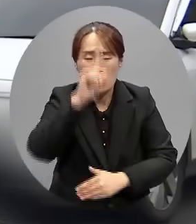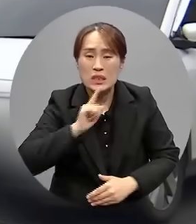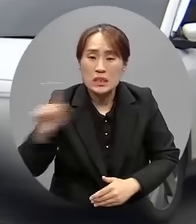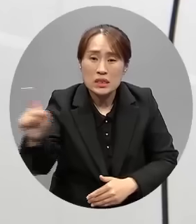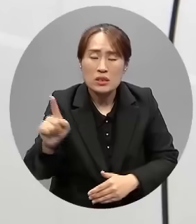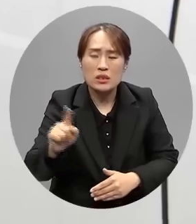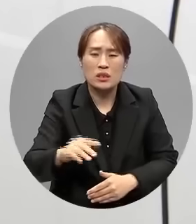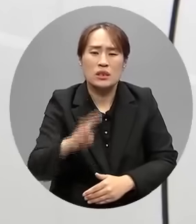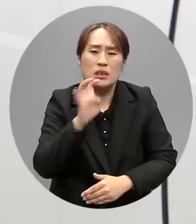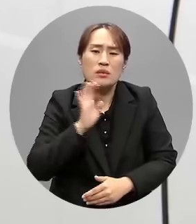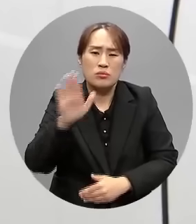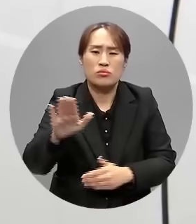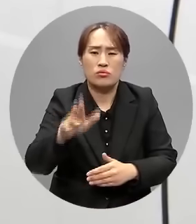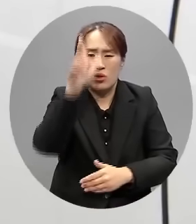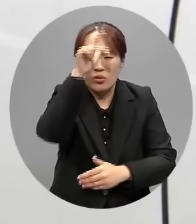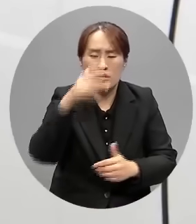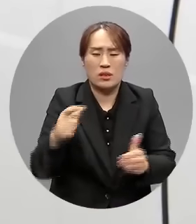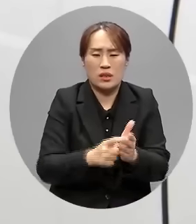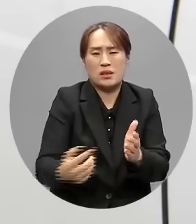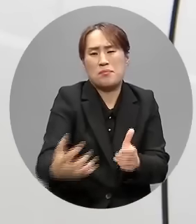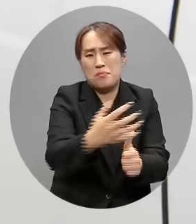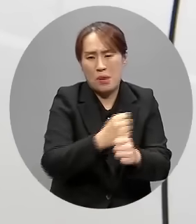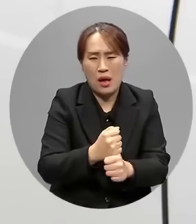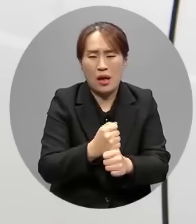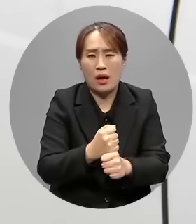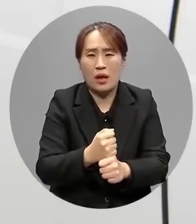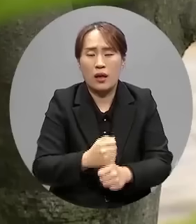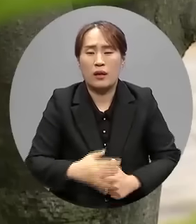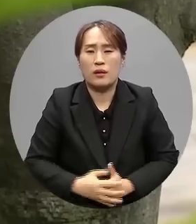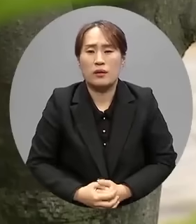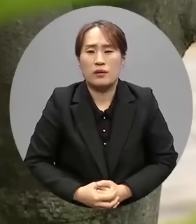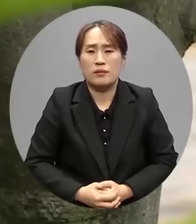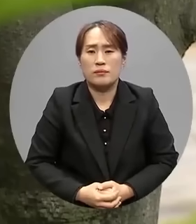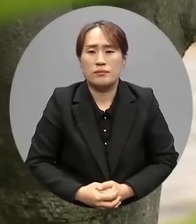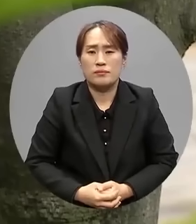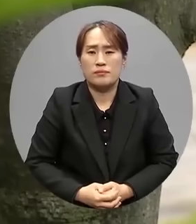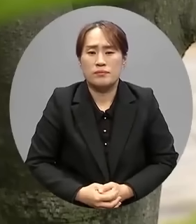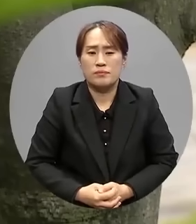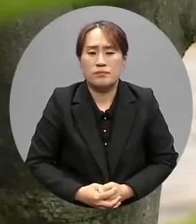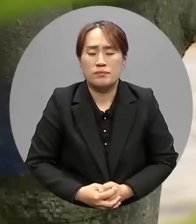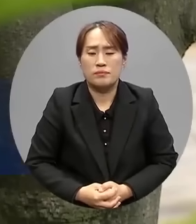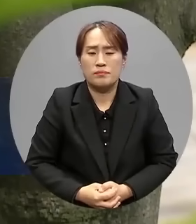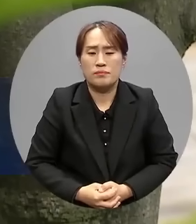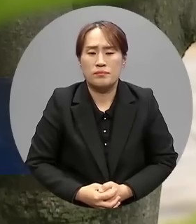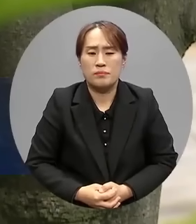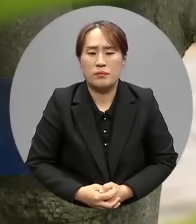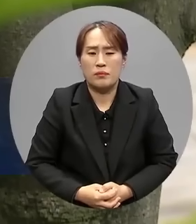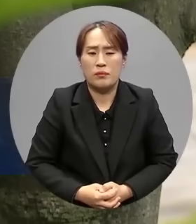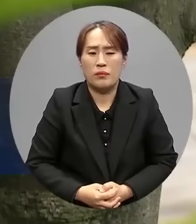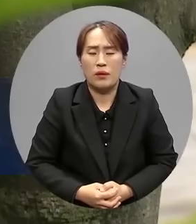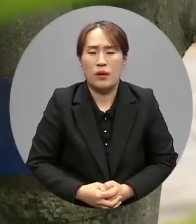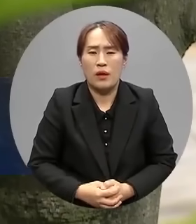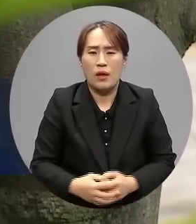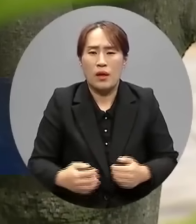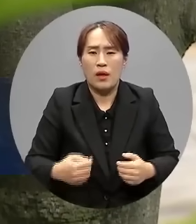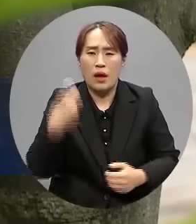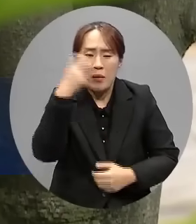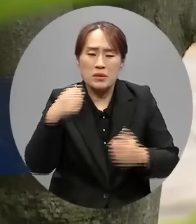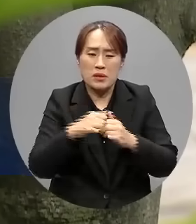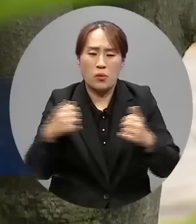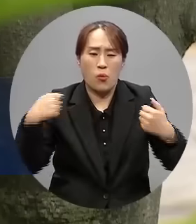신고해 40여분 만에 경찰에 긴급 체포됐습니다 디 다 있었는데